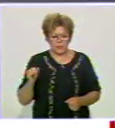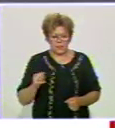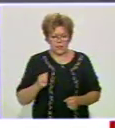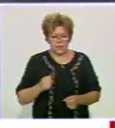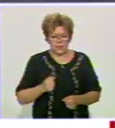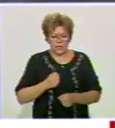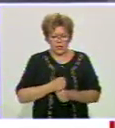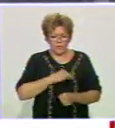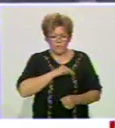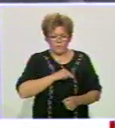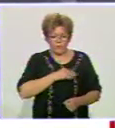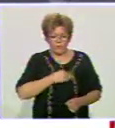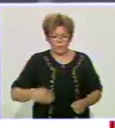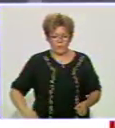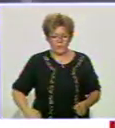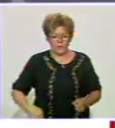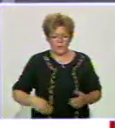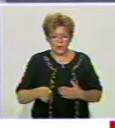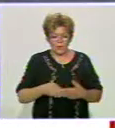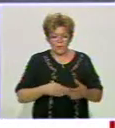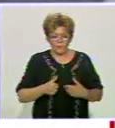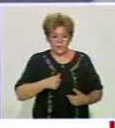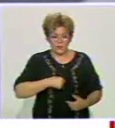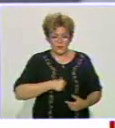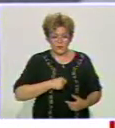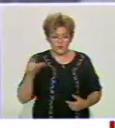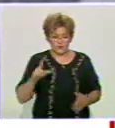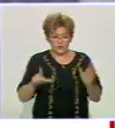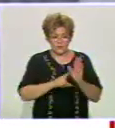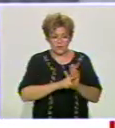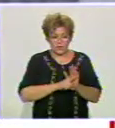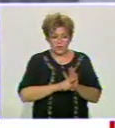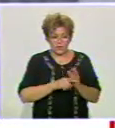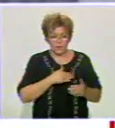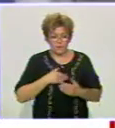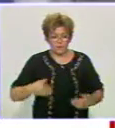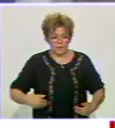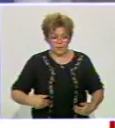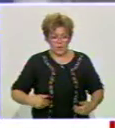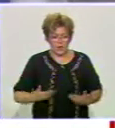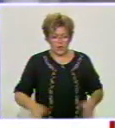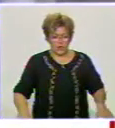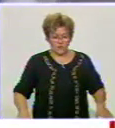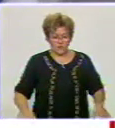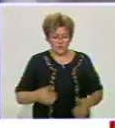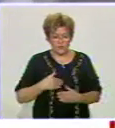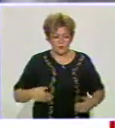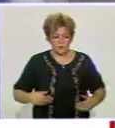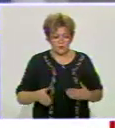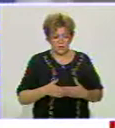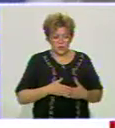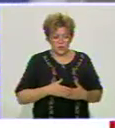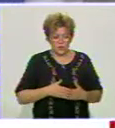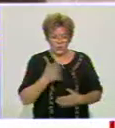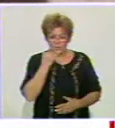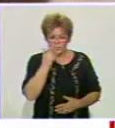fiul la primărie, edilul se află în conflict de interese și a încălcat legea. Primarul a pierdut ambele procese pe care le-a intentat ANI, iar acum este la un pas de